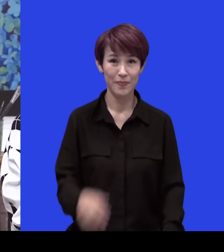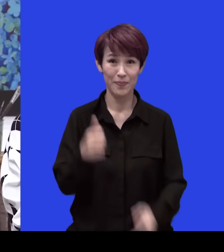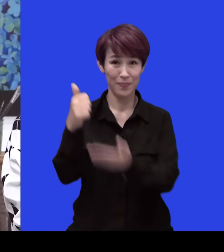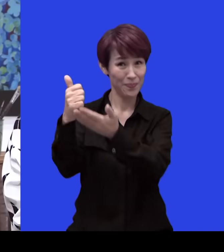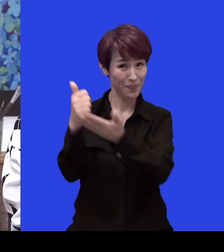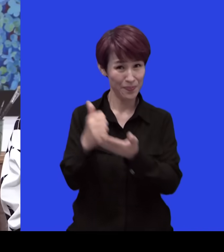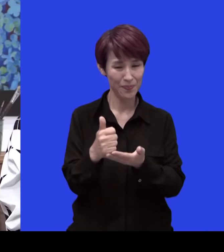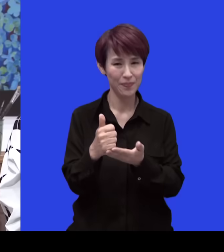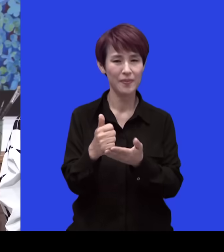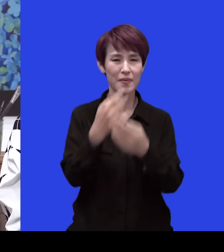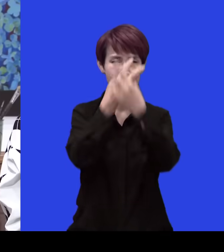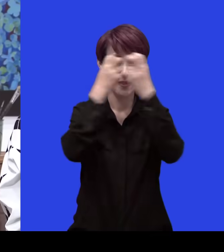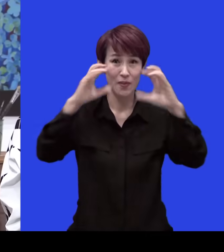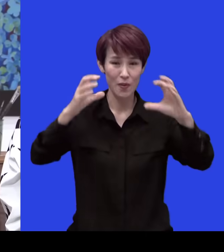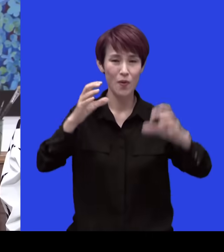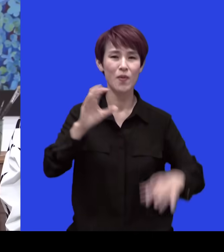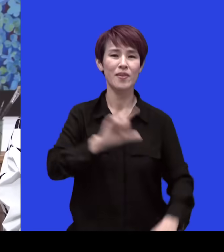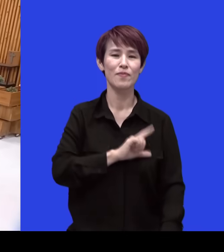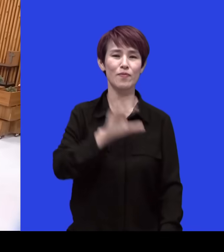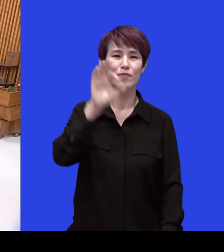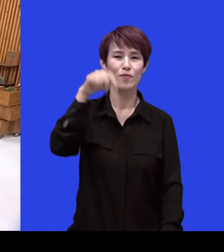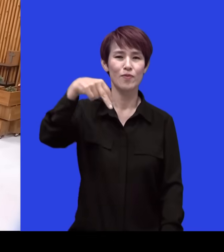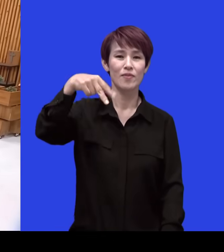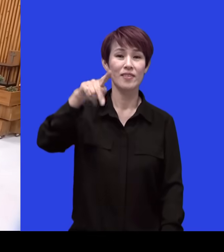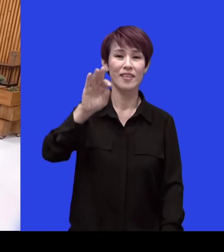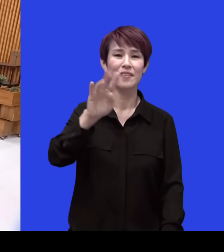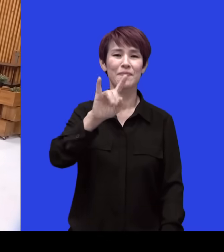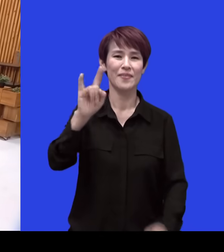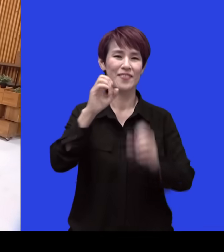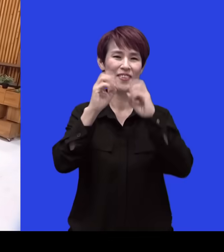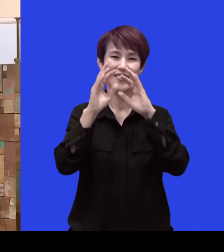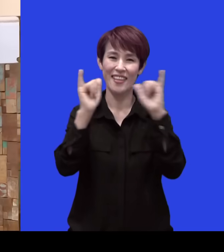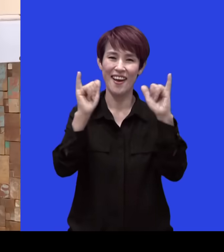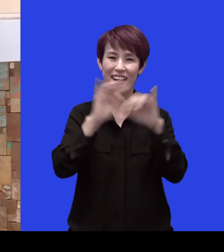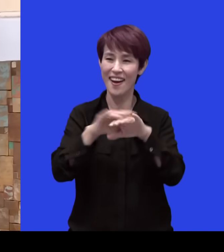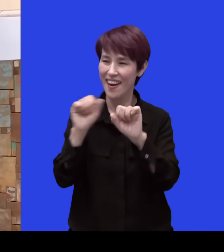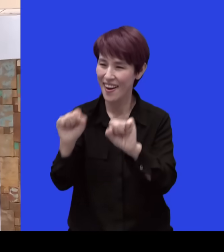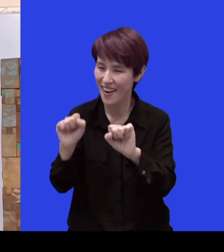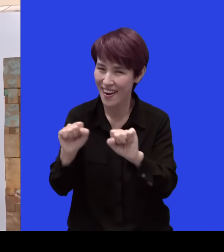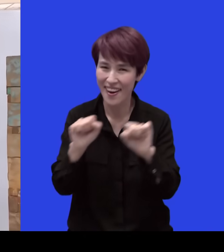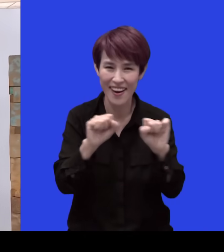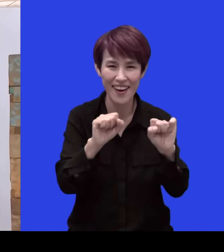모셔보죠. 멕시코의 우성배 선교사님이십니다. 어서 오세요. 안녕하세요.